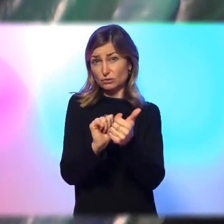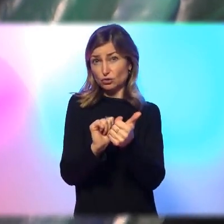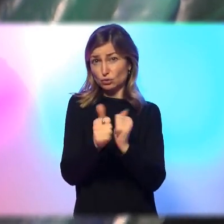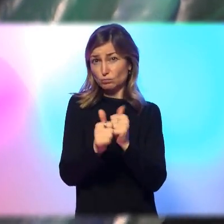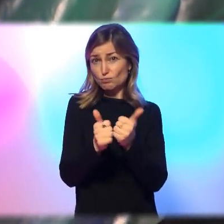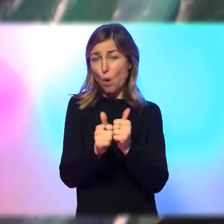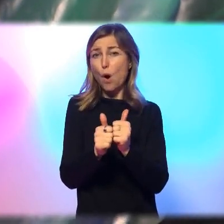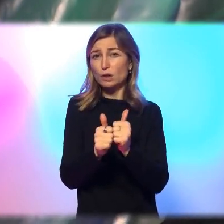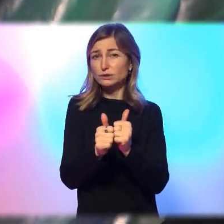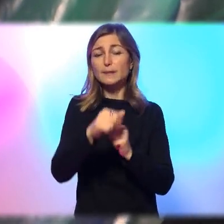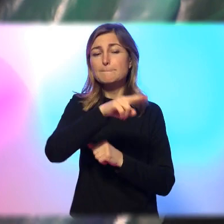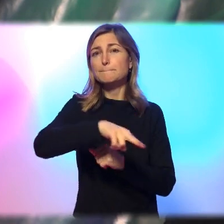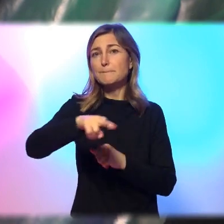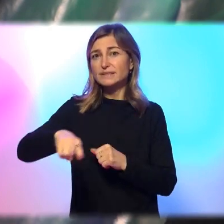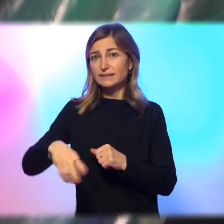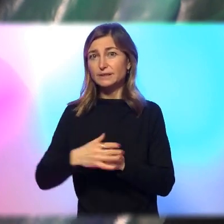weltgrößte